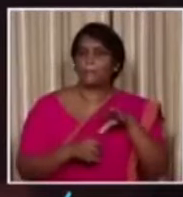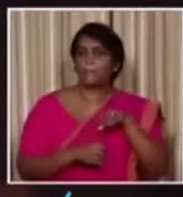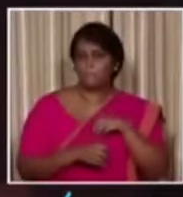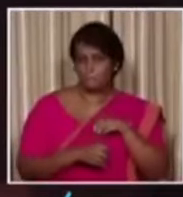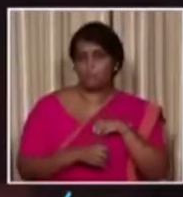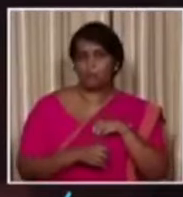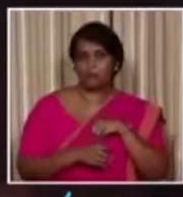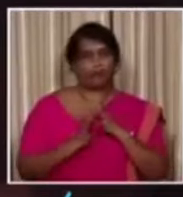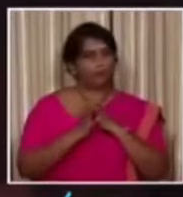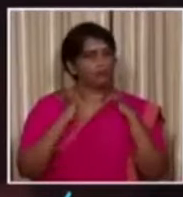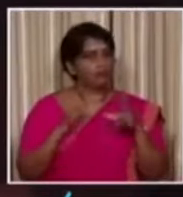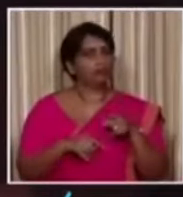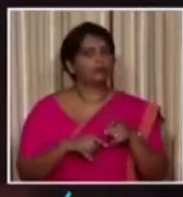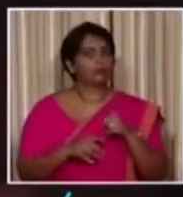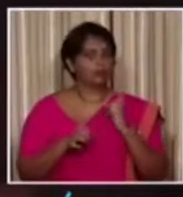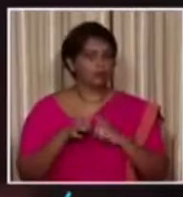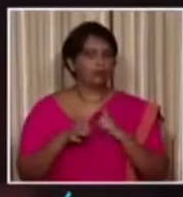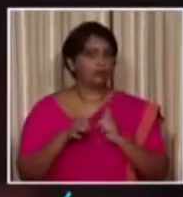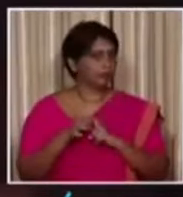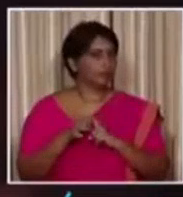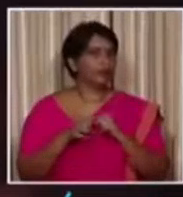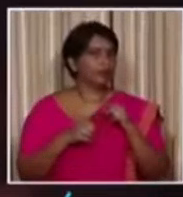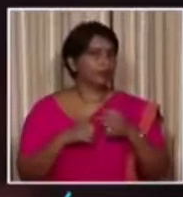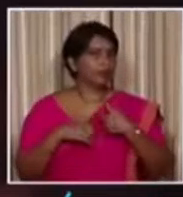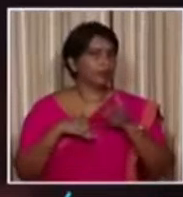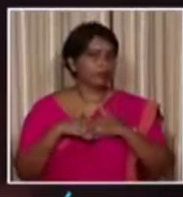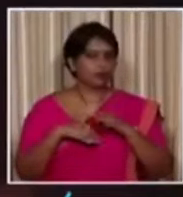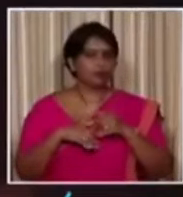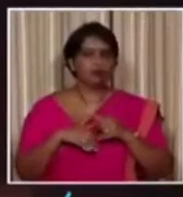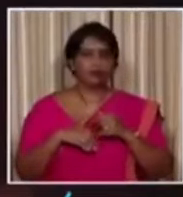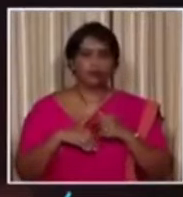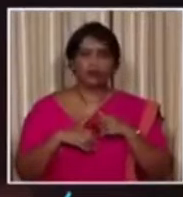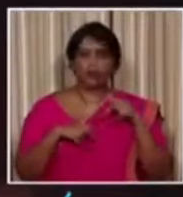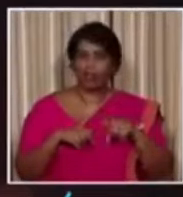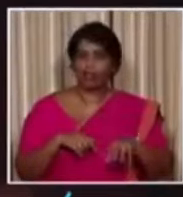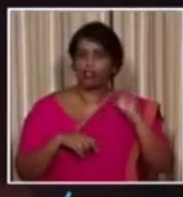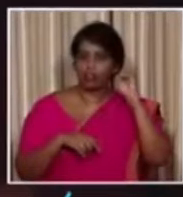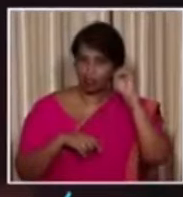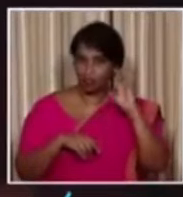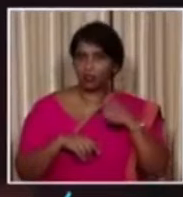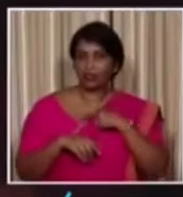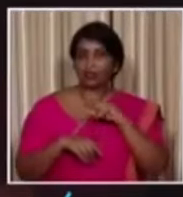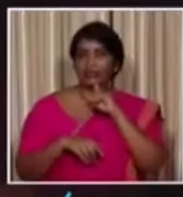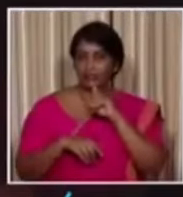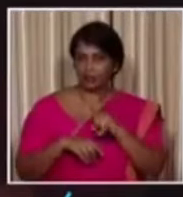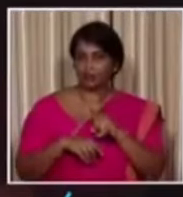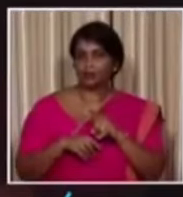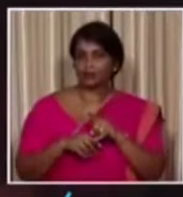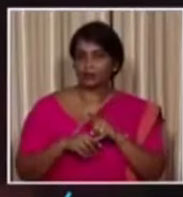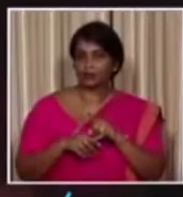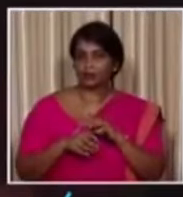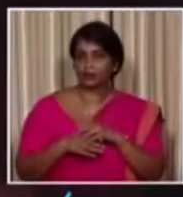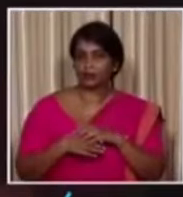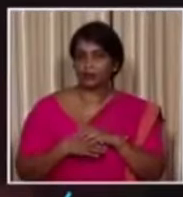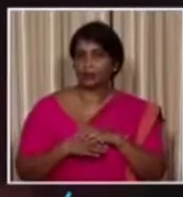දෙයක්. මේ බරපතල ප්‍රශ්නයට අපි මූණ දෙන්නට මම ඔබතුමාට අද උදේ මතක් කරා අර